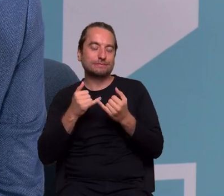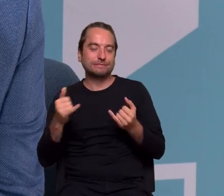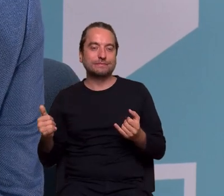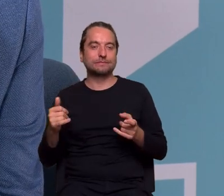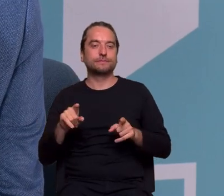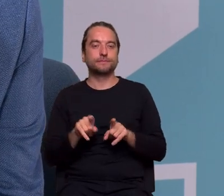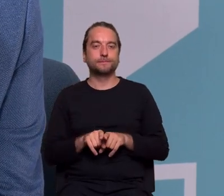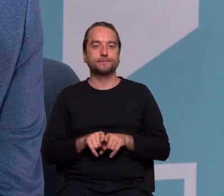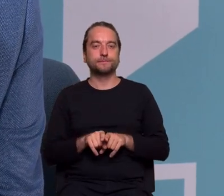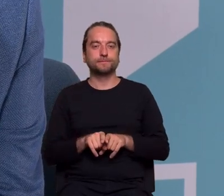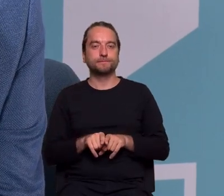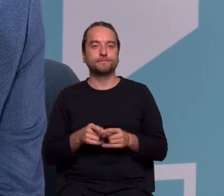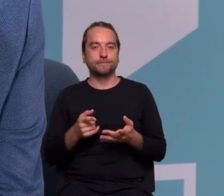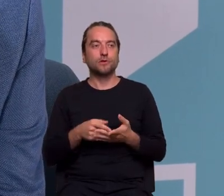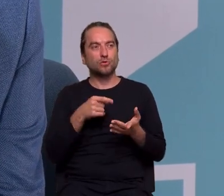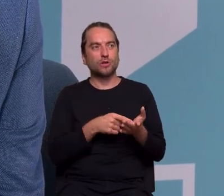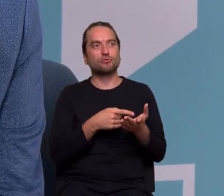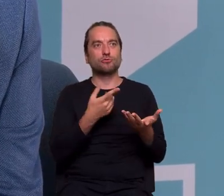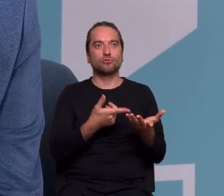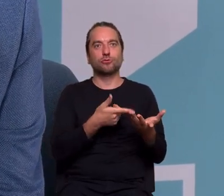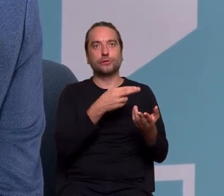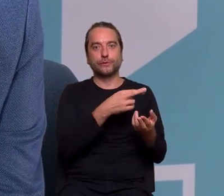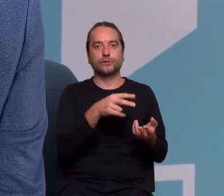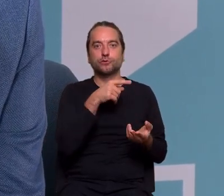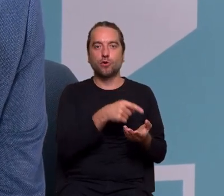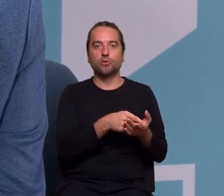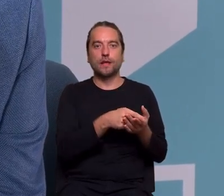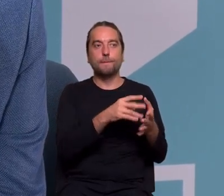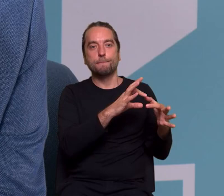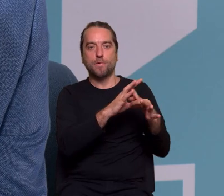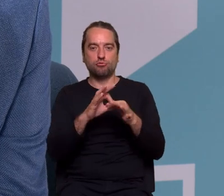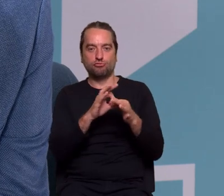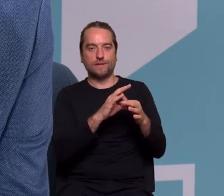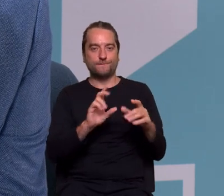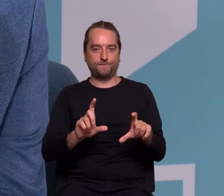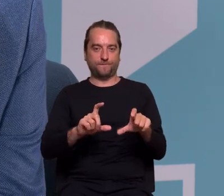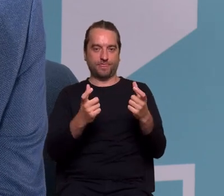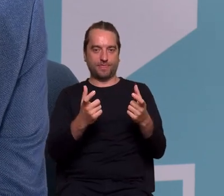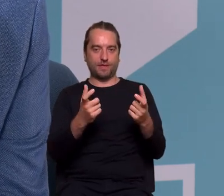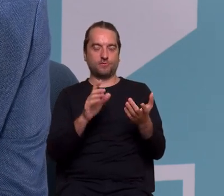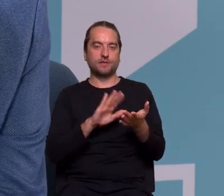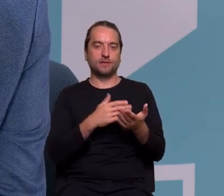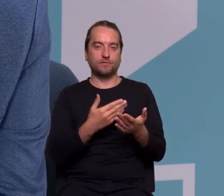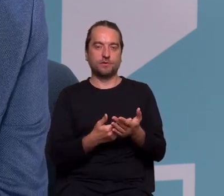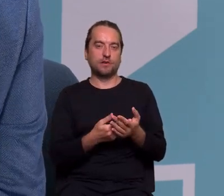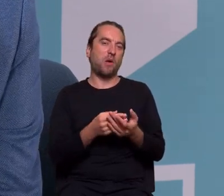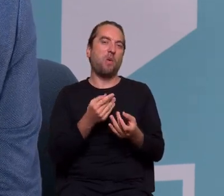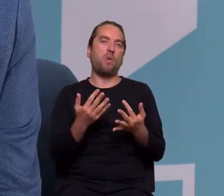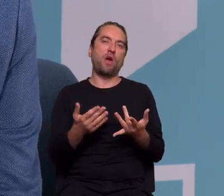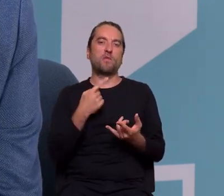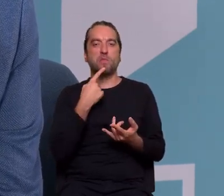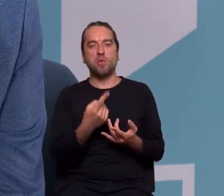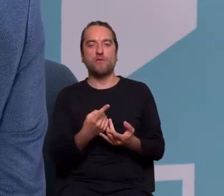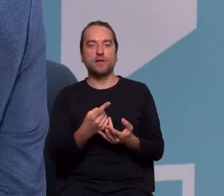się mediami poprzez uczestniczenie w pewnych wydarzeniach. Tak mówiąc tak najbardziej trywialnie, to prawda,